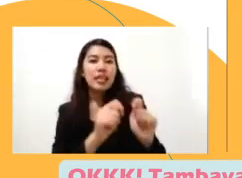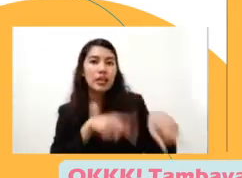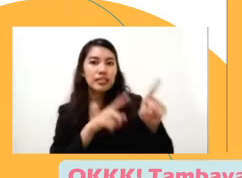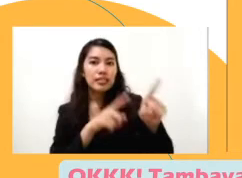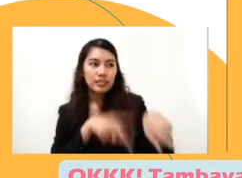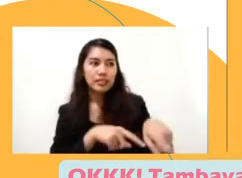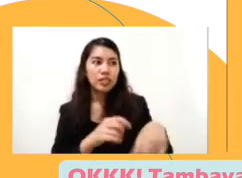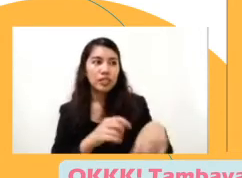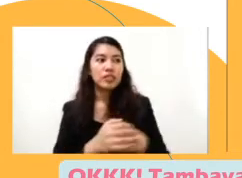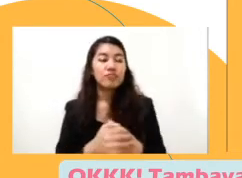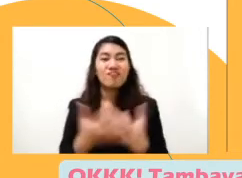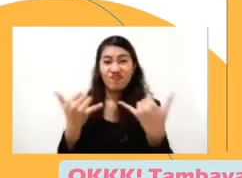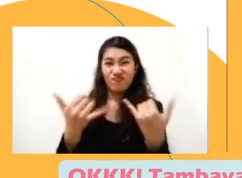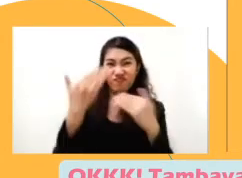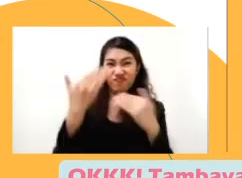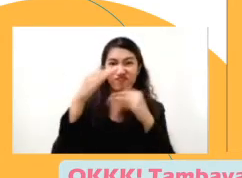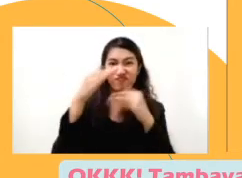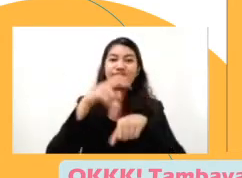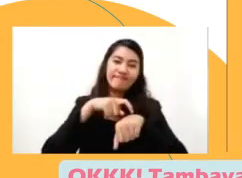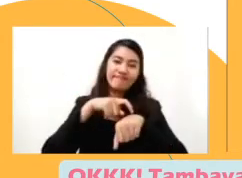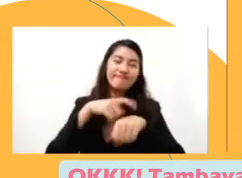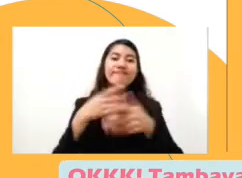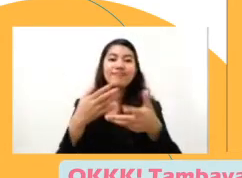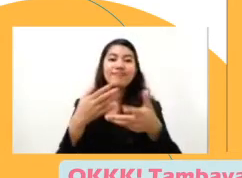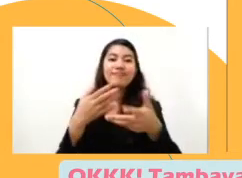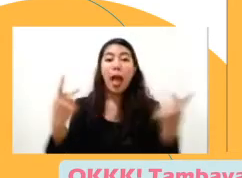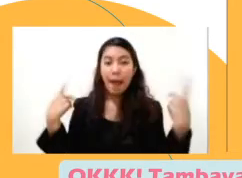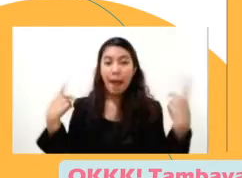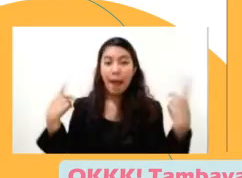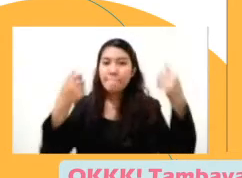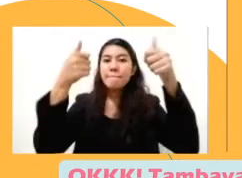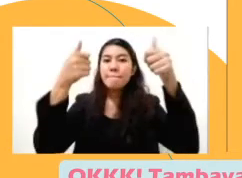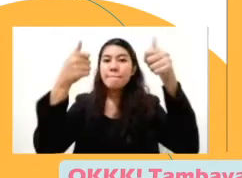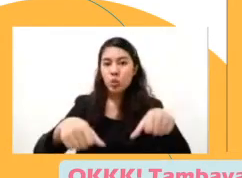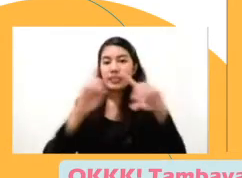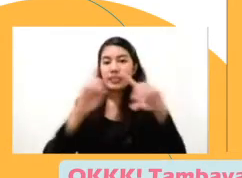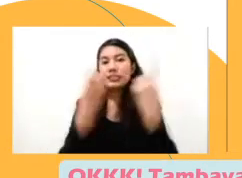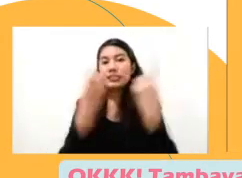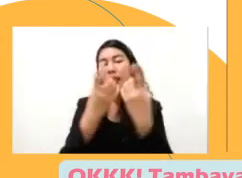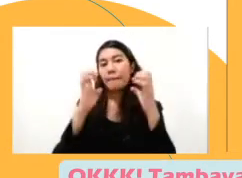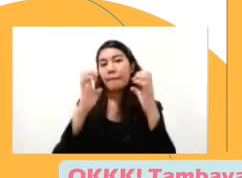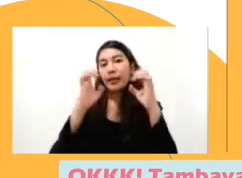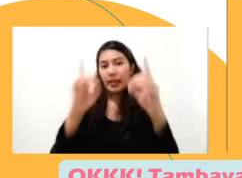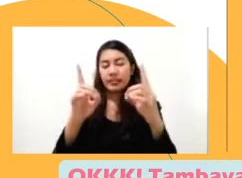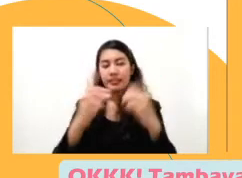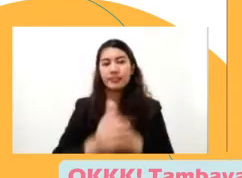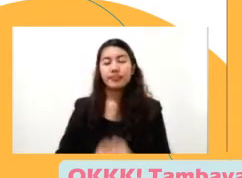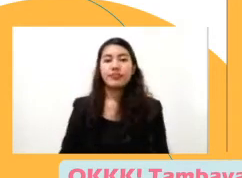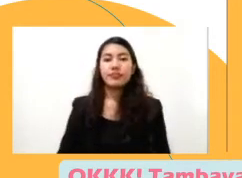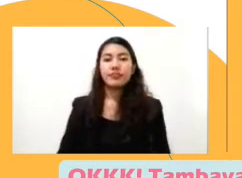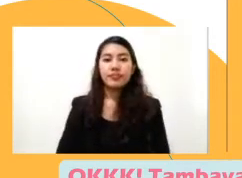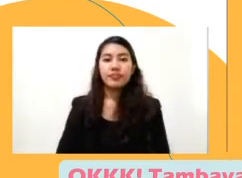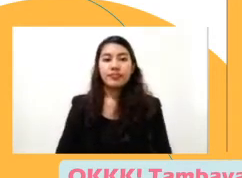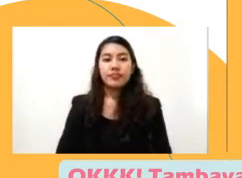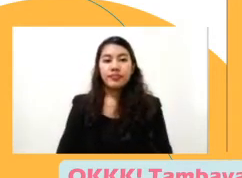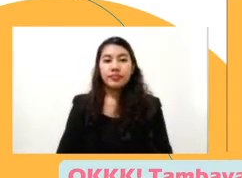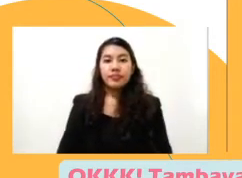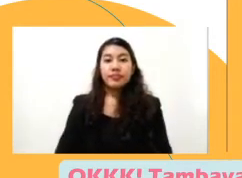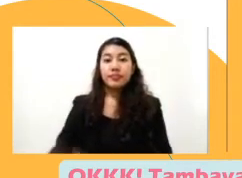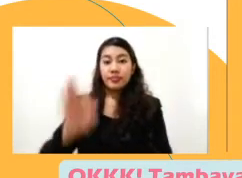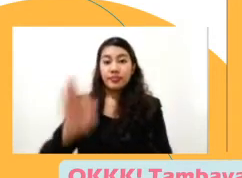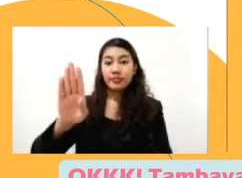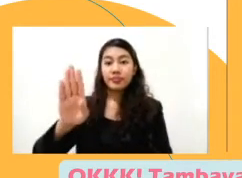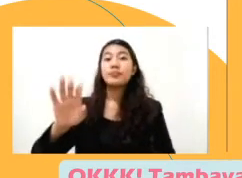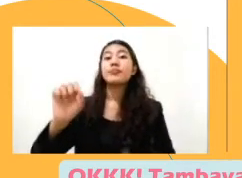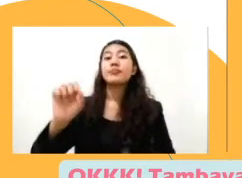dun sa post na gagawin ng DepEd Philippines Facebook page. Kaya huwag niyo po kalimutang i-like at